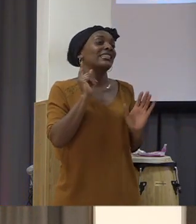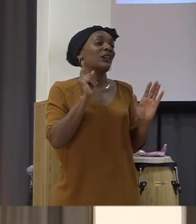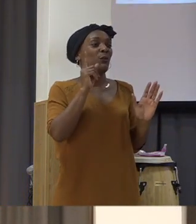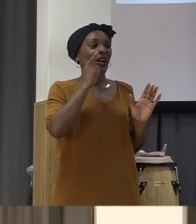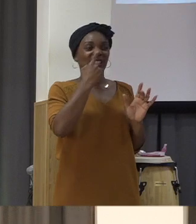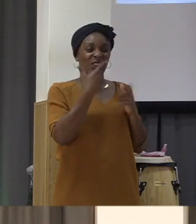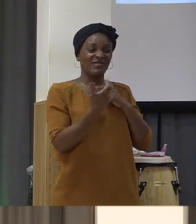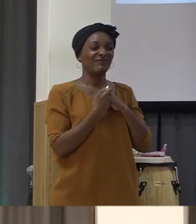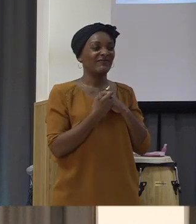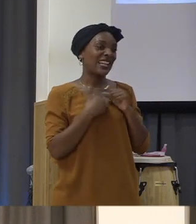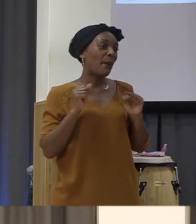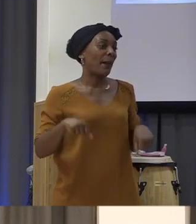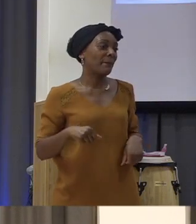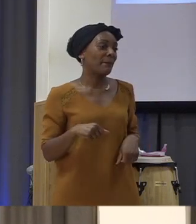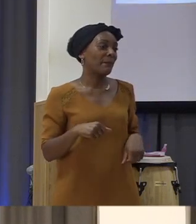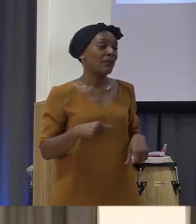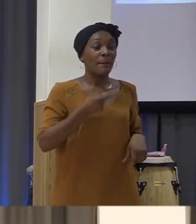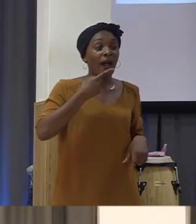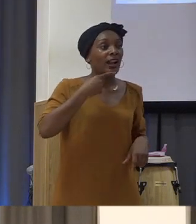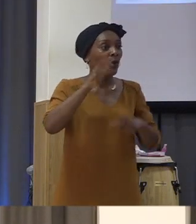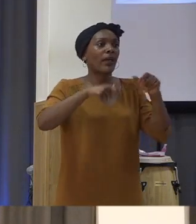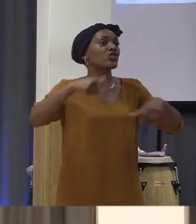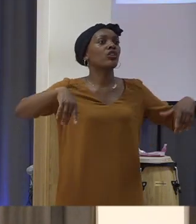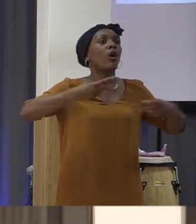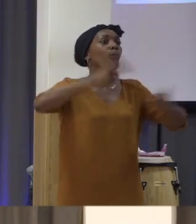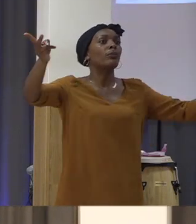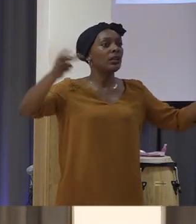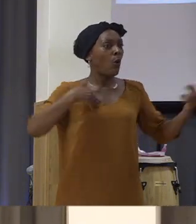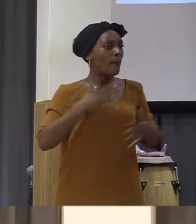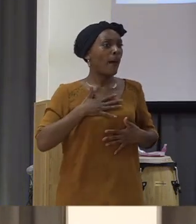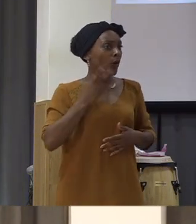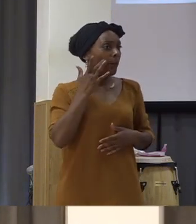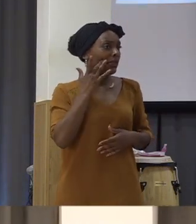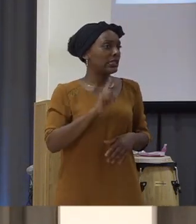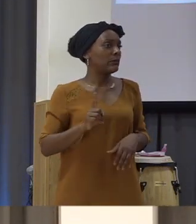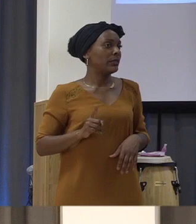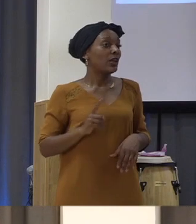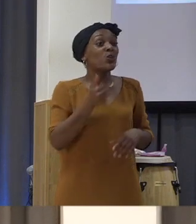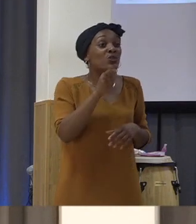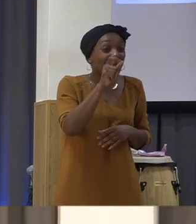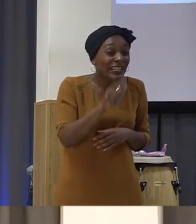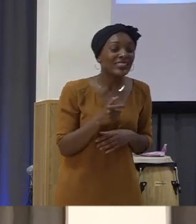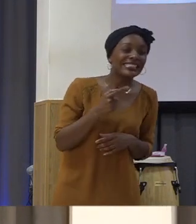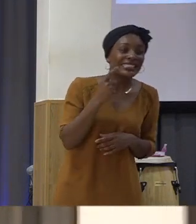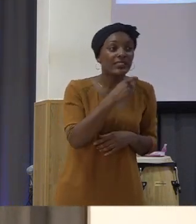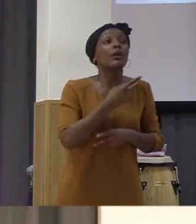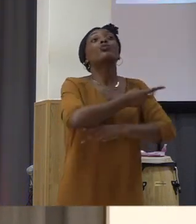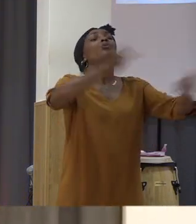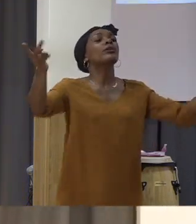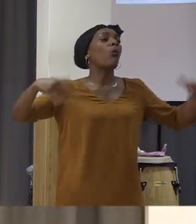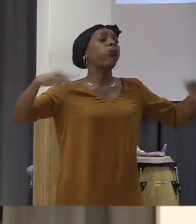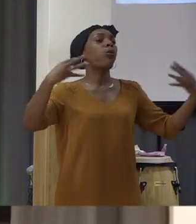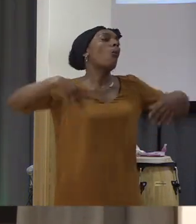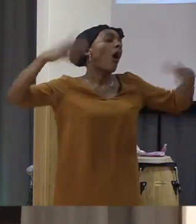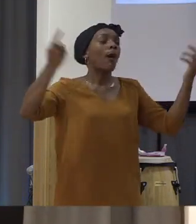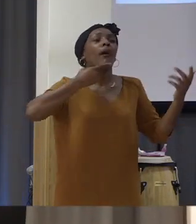correspondait plus à ce que j'étais capable de faire, de parler aux gens en public. Donc, ça ne me gênait pas trop. Et puis là encore, on était en groupe, c'était